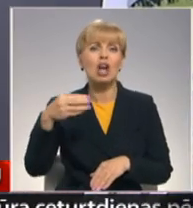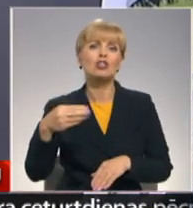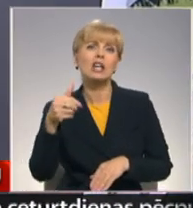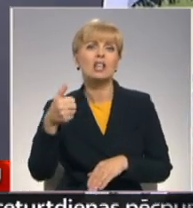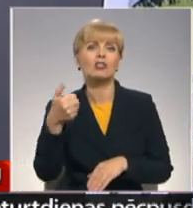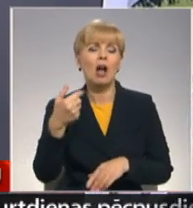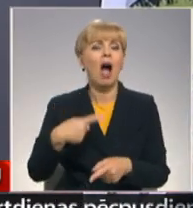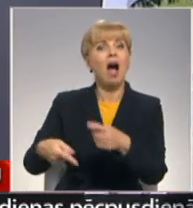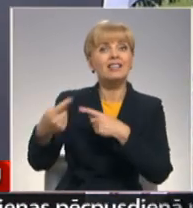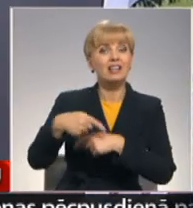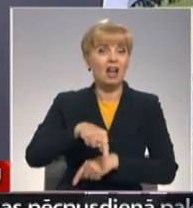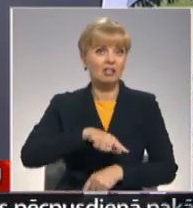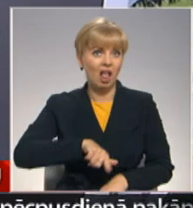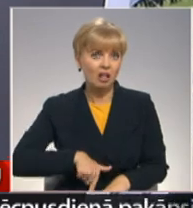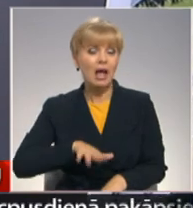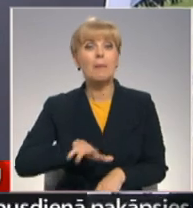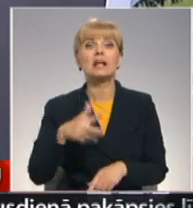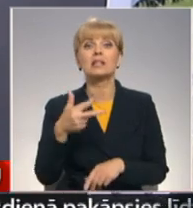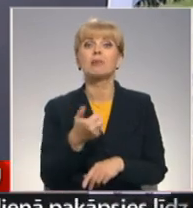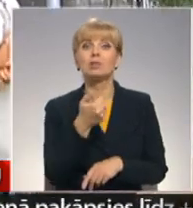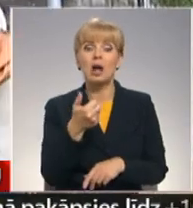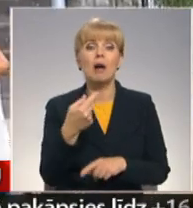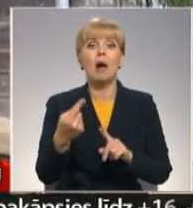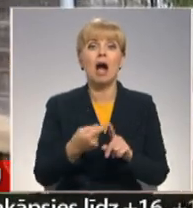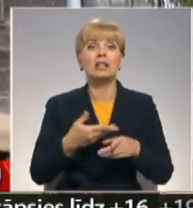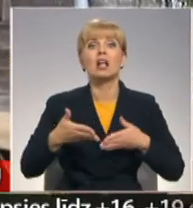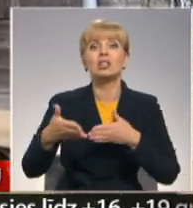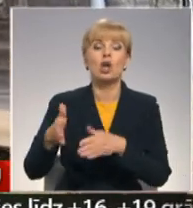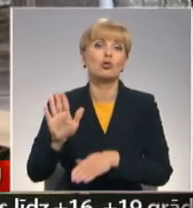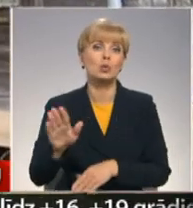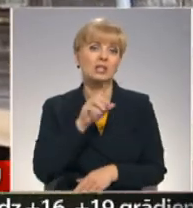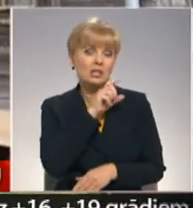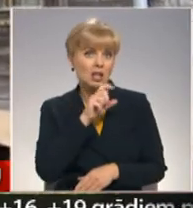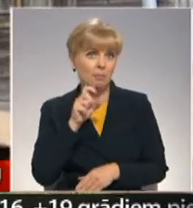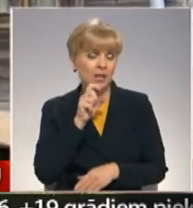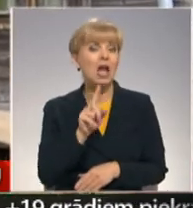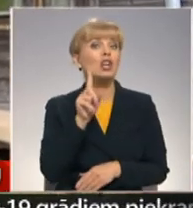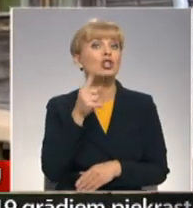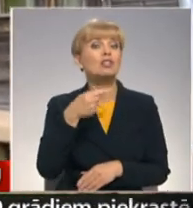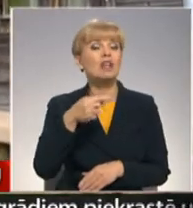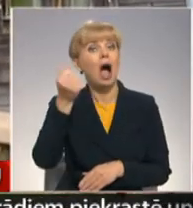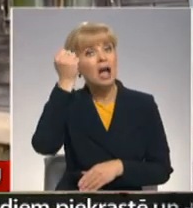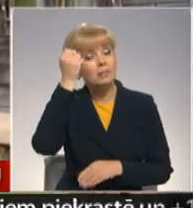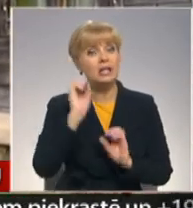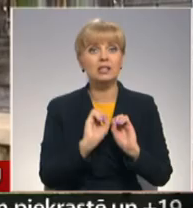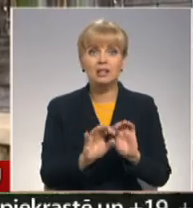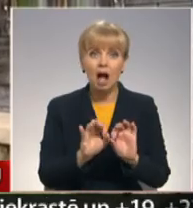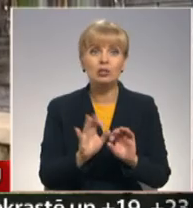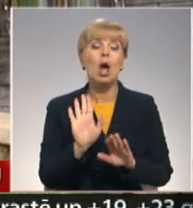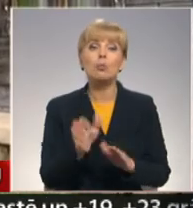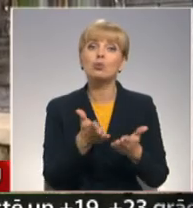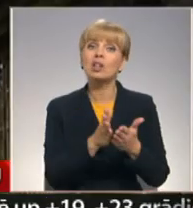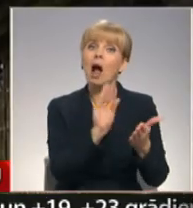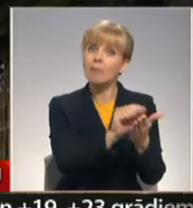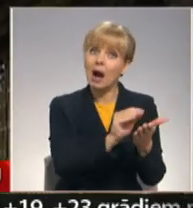Gadā var atgriezties Latvijā, bet jau pēc 3 gadiem atkal ir ceļš uz Sibīriju. Un šis ir tikai viens no atmiņas stāstiem, kuri būs